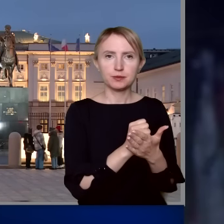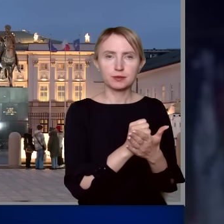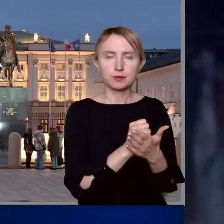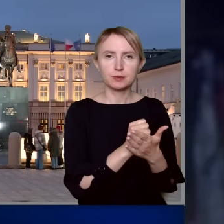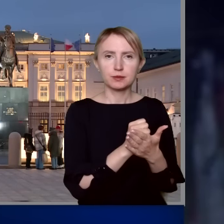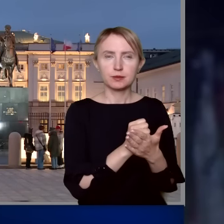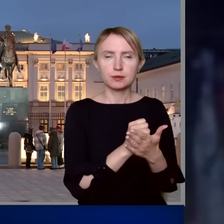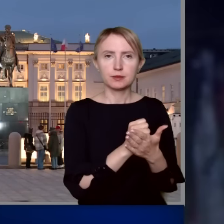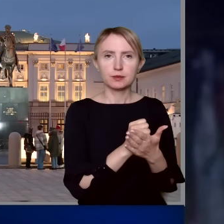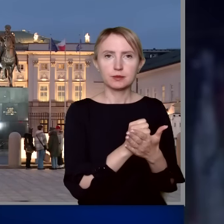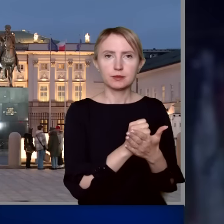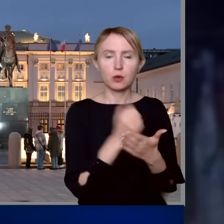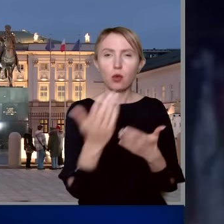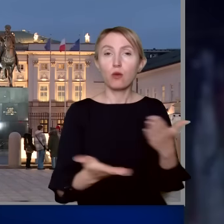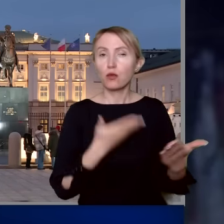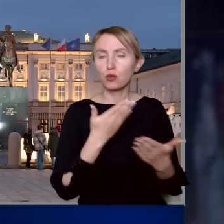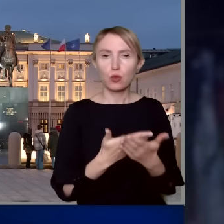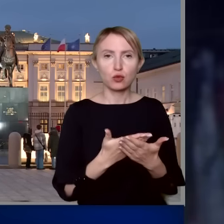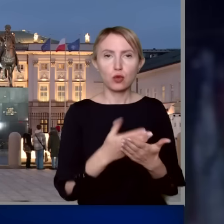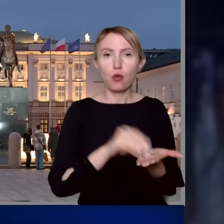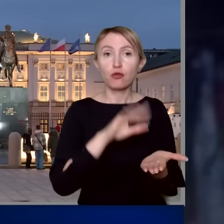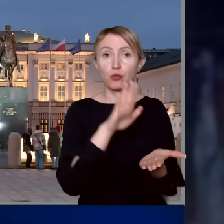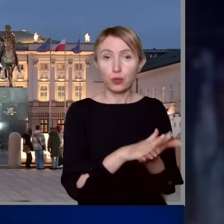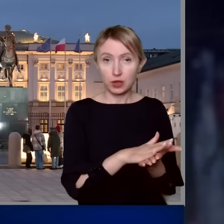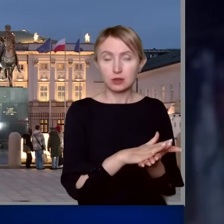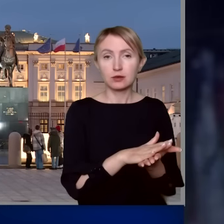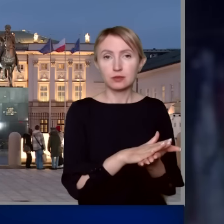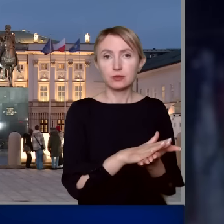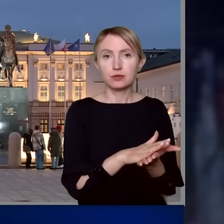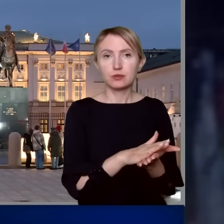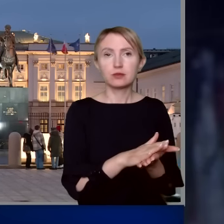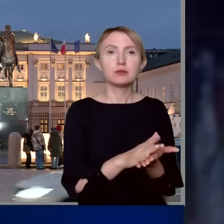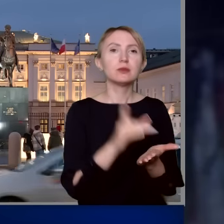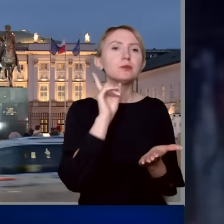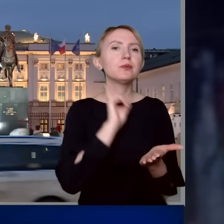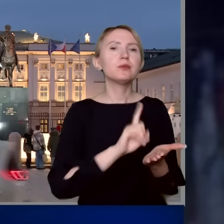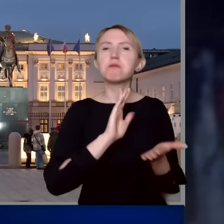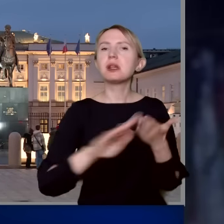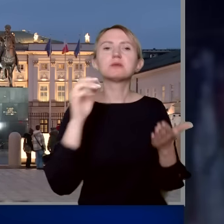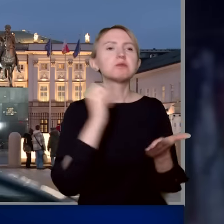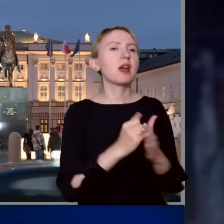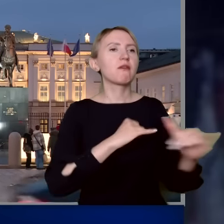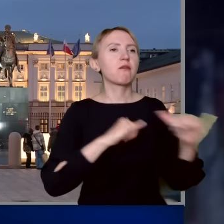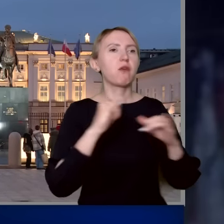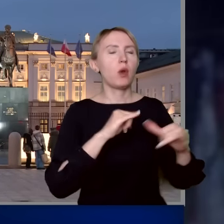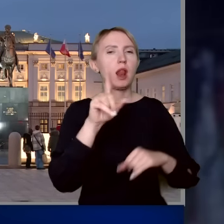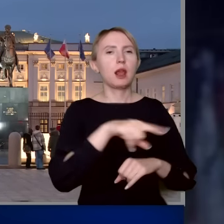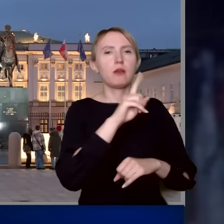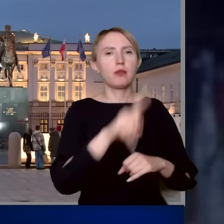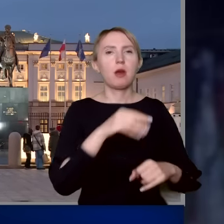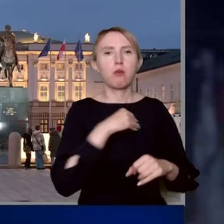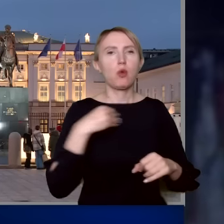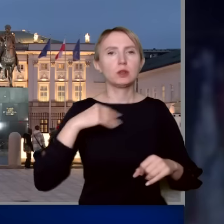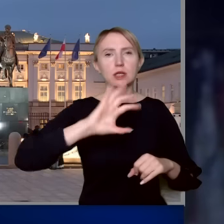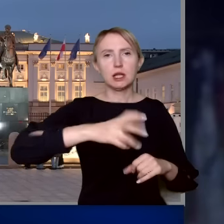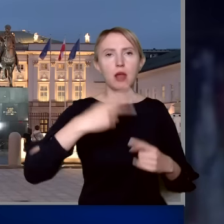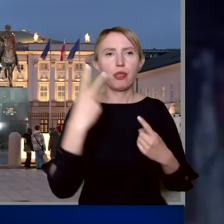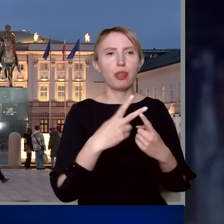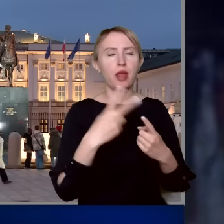oddaliły wnioski o wpis uzurpatorskich, bezprawnych władz likwidacyjnych Polskiego Radia i